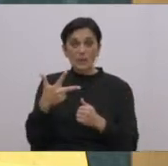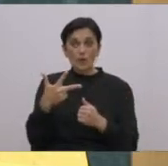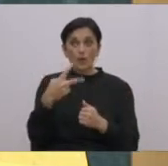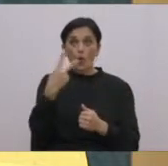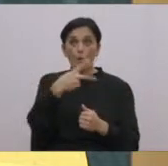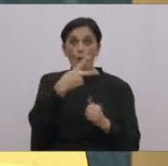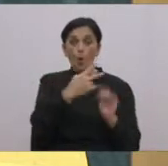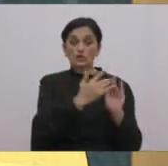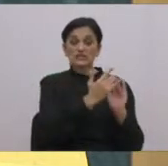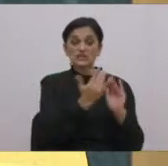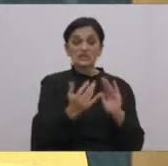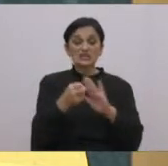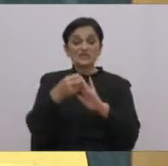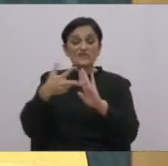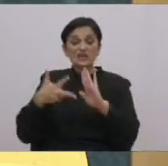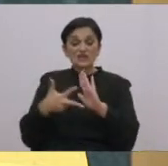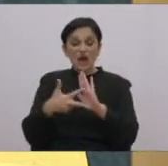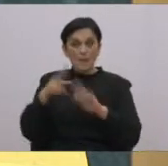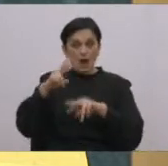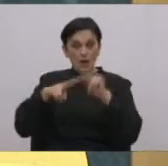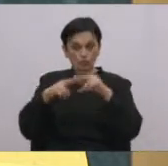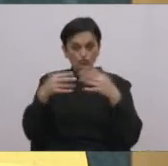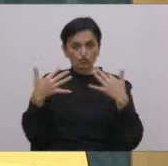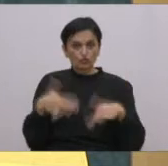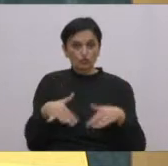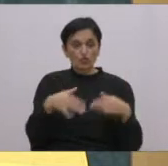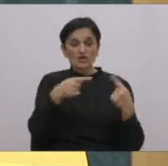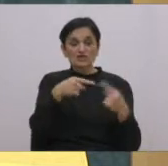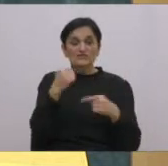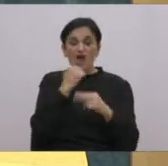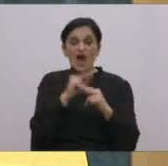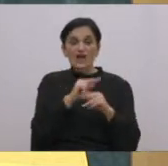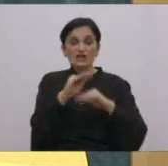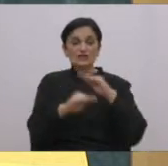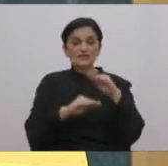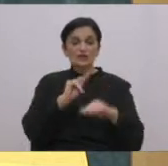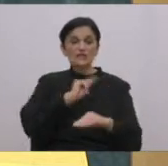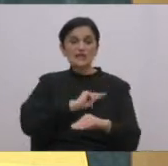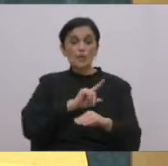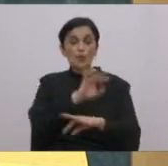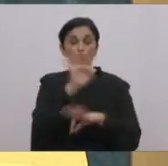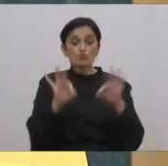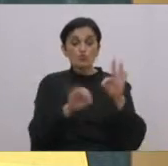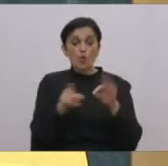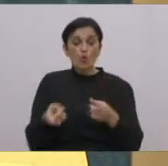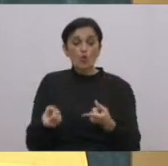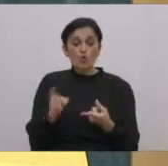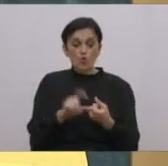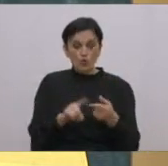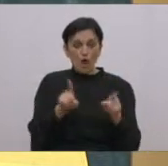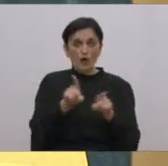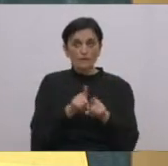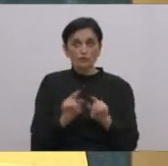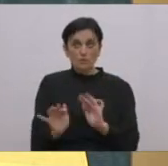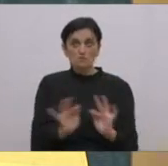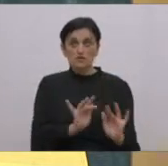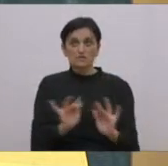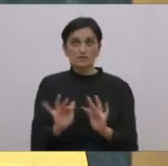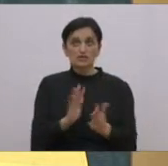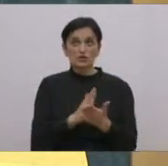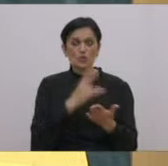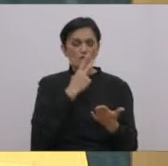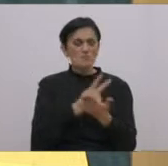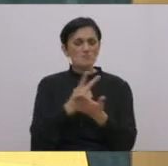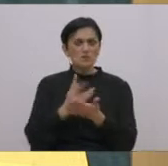20 ხიდიდან 18 ხიდი არის აშენებული, სხვა ინფრასტრუქტურული სამუშაოები, რაც პროექტს უკავშირდება, ასევე მიმდინარეობს.